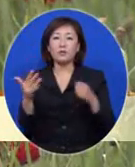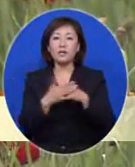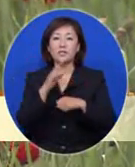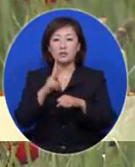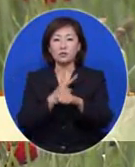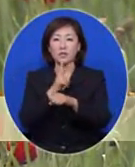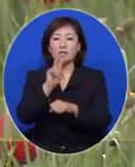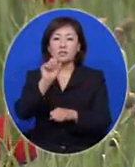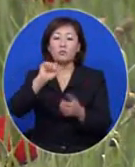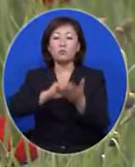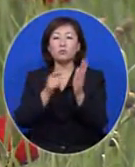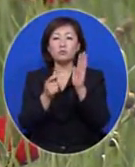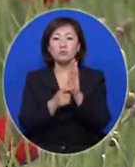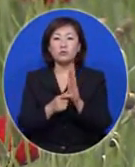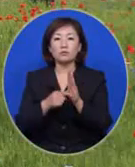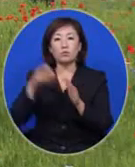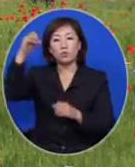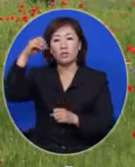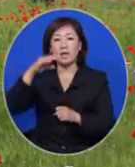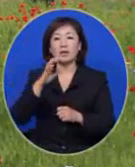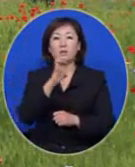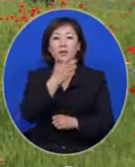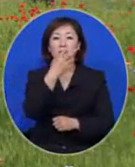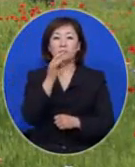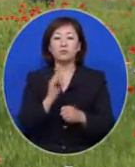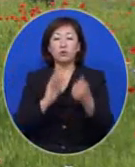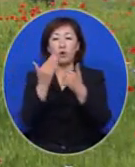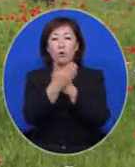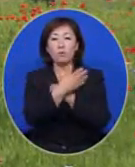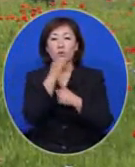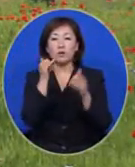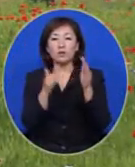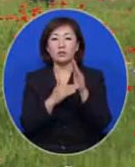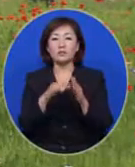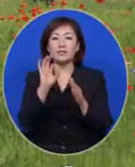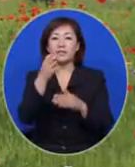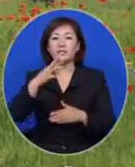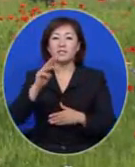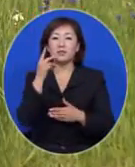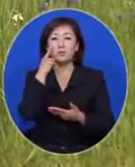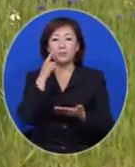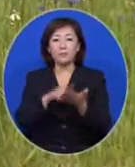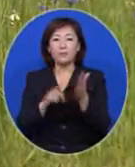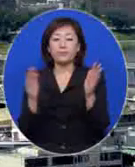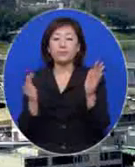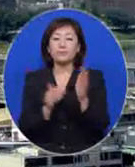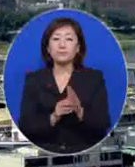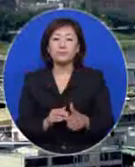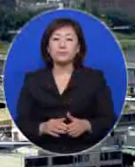2시간 25분가량 태양의 80%가 가려지는 부분 일식이 관측됐습니다.